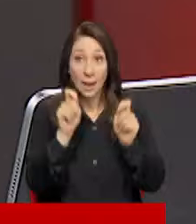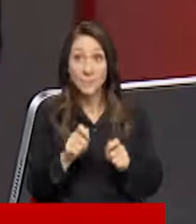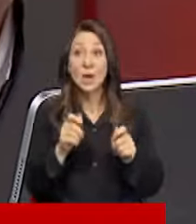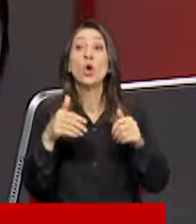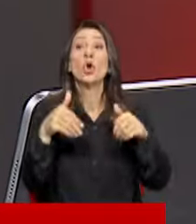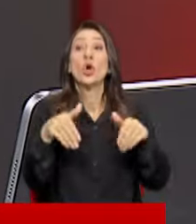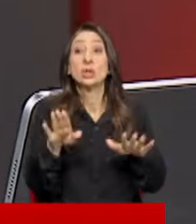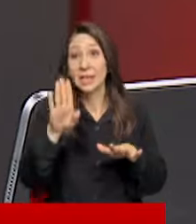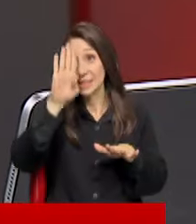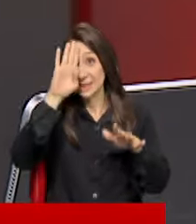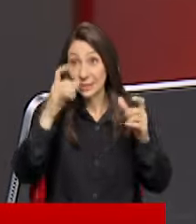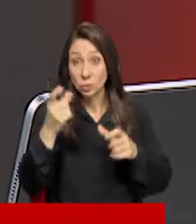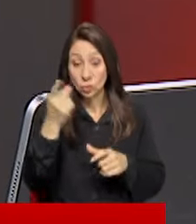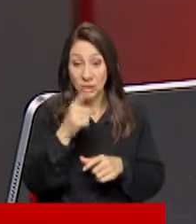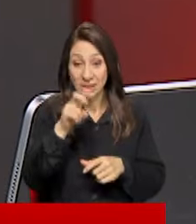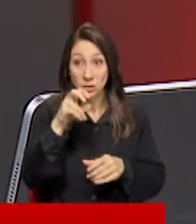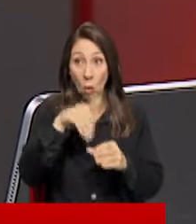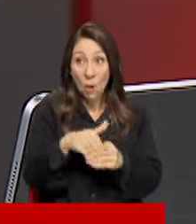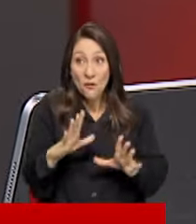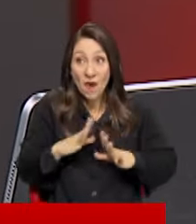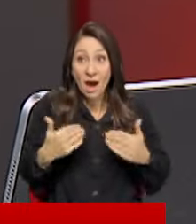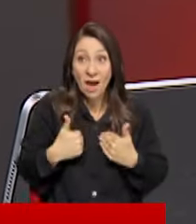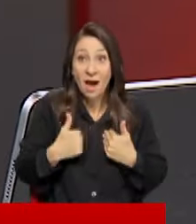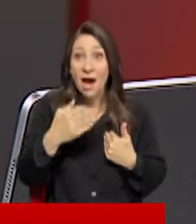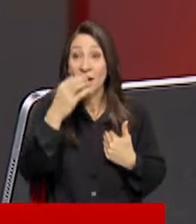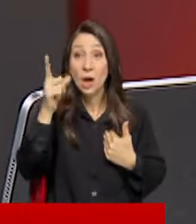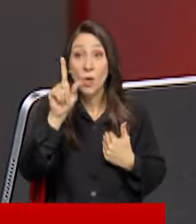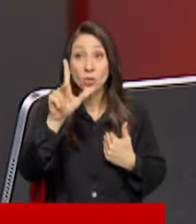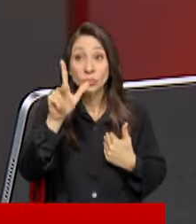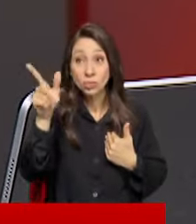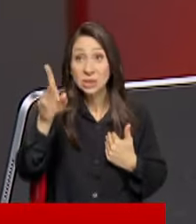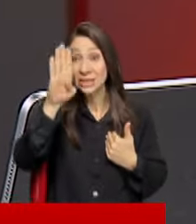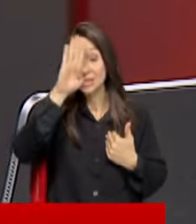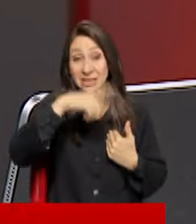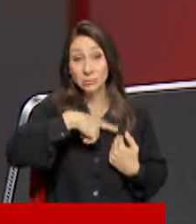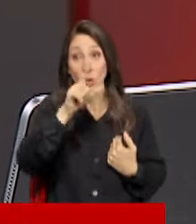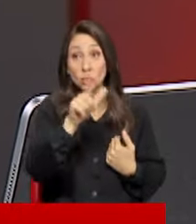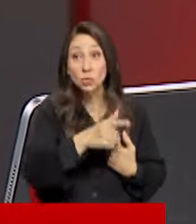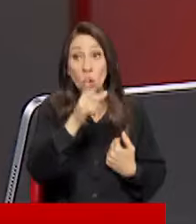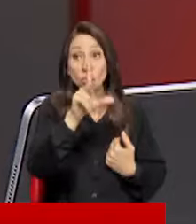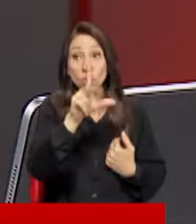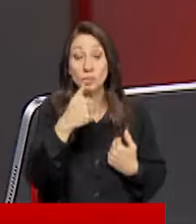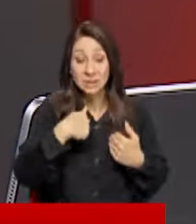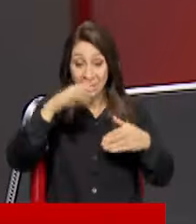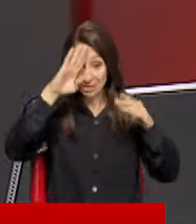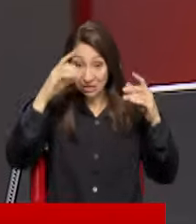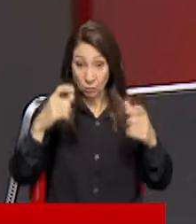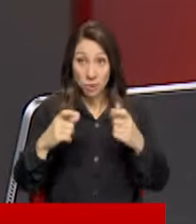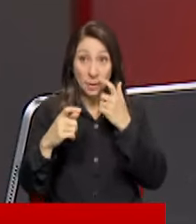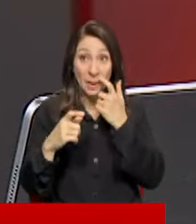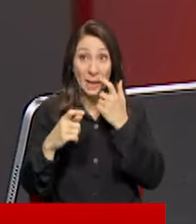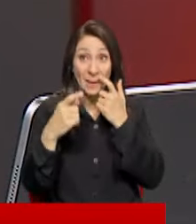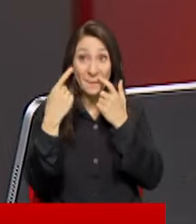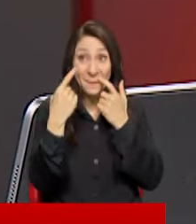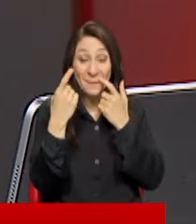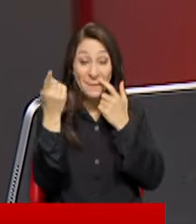Yoksa İstanbul'da bizim %8 oyumuz var. Ankara'da %13, İzmir'de %13 oyumuz var. Biz İstanbul'da